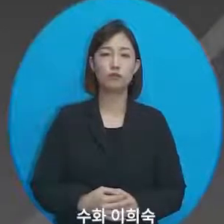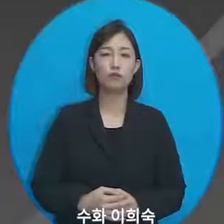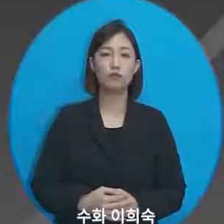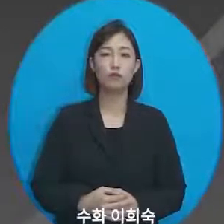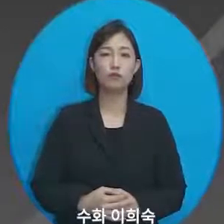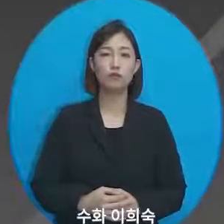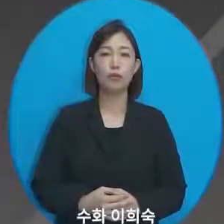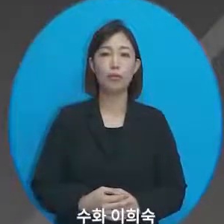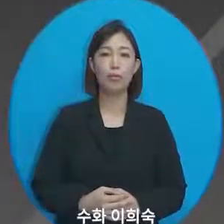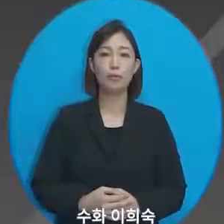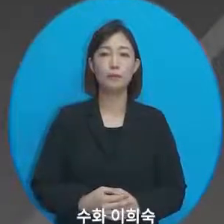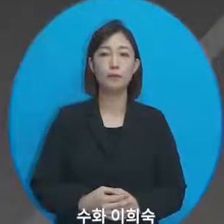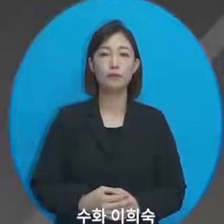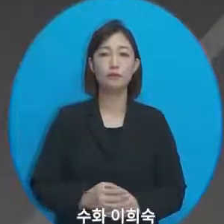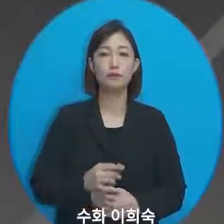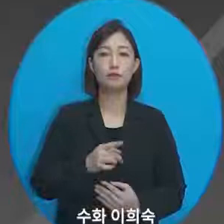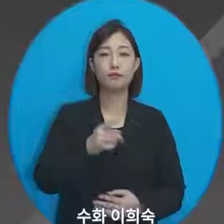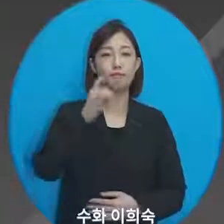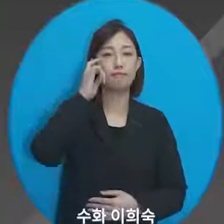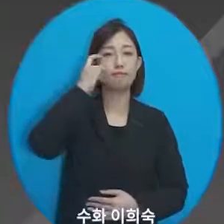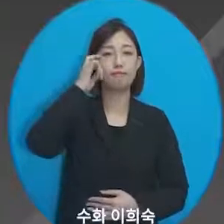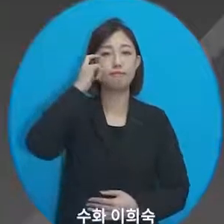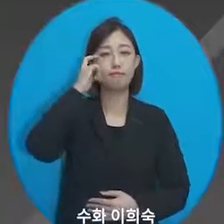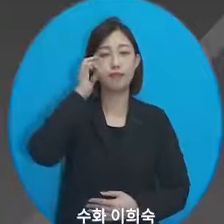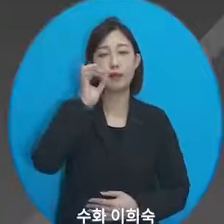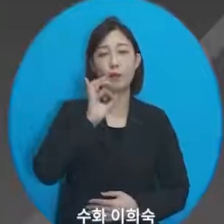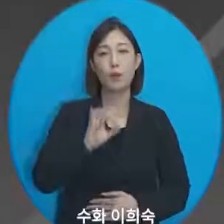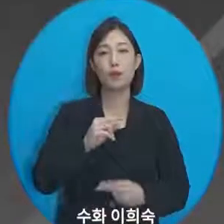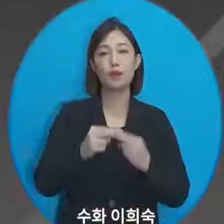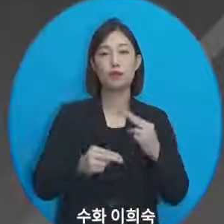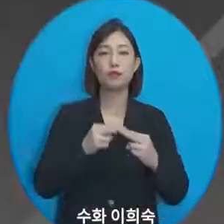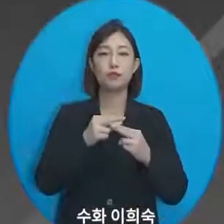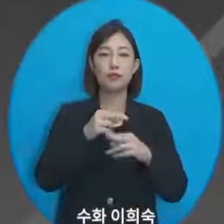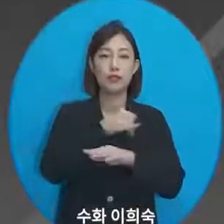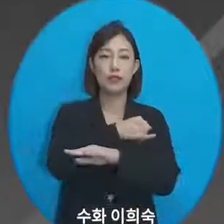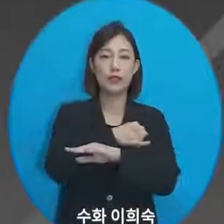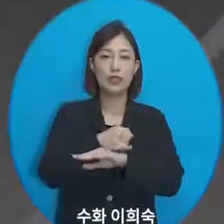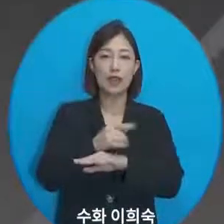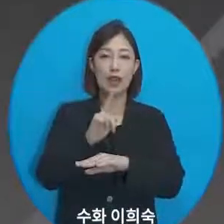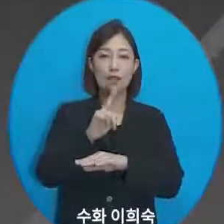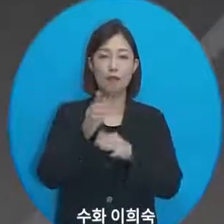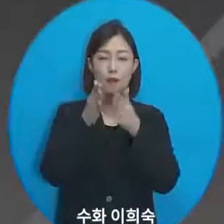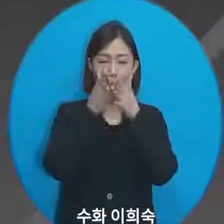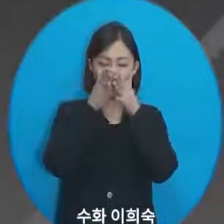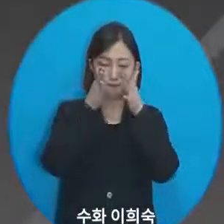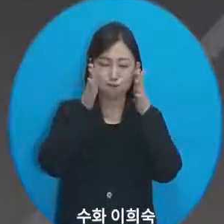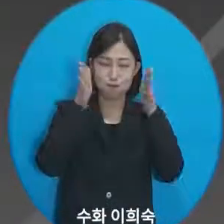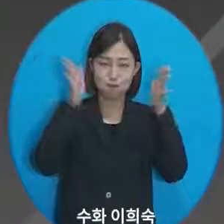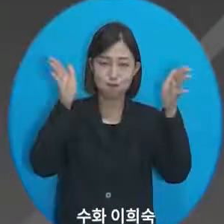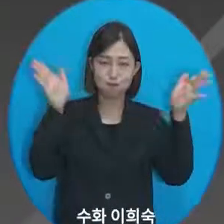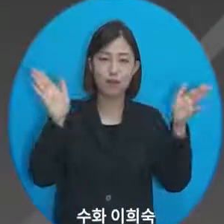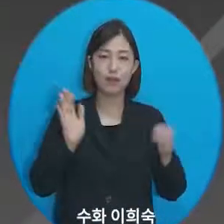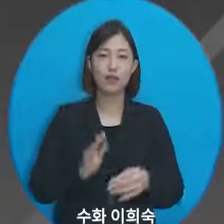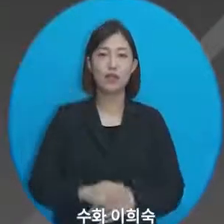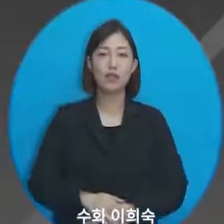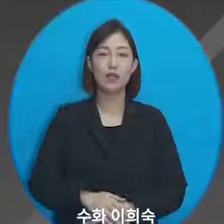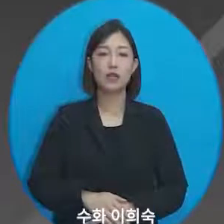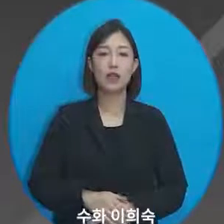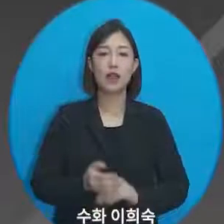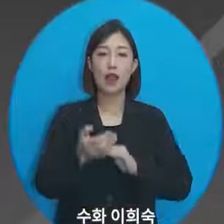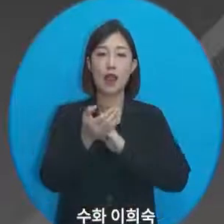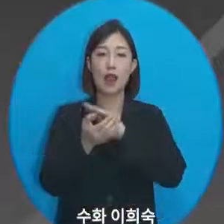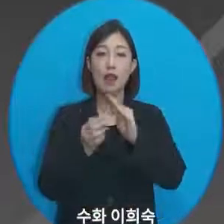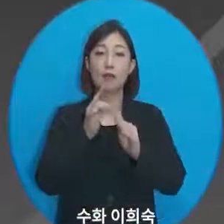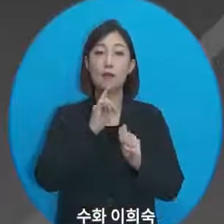수가 있습니다. 이러한 관점에서 유니버셜 디자인은 폭넓게 정말 앞에서